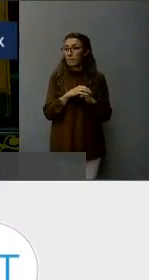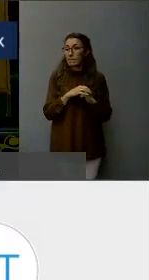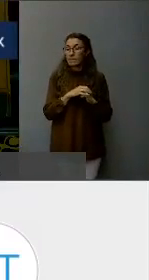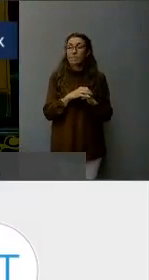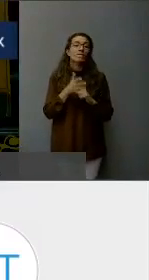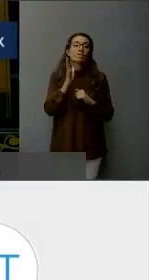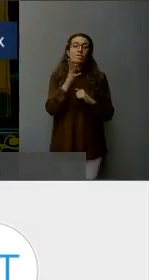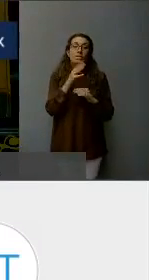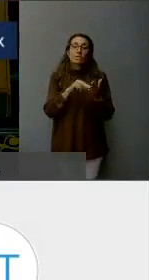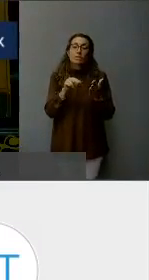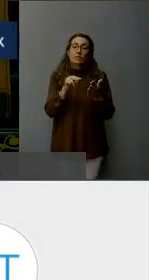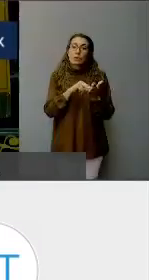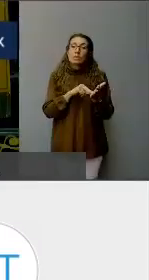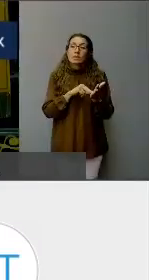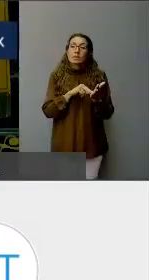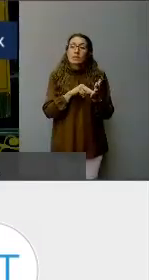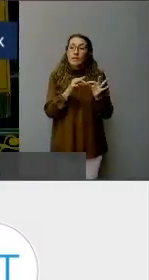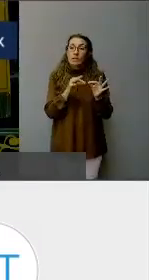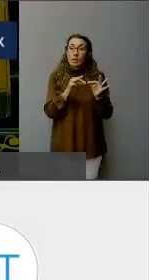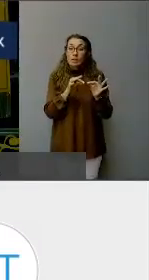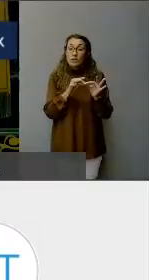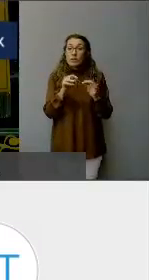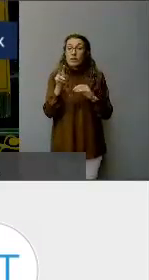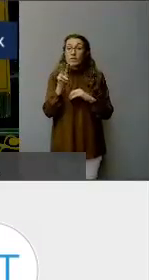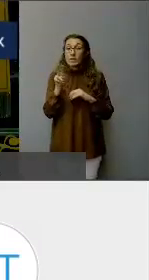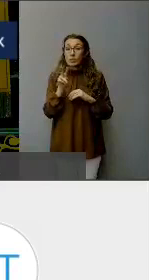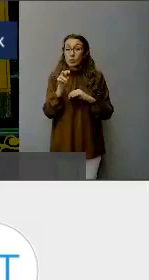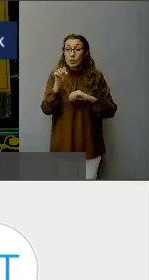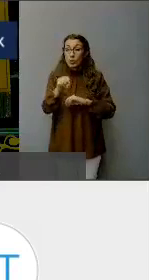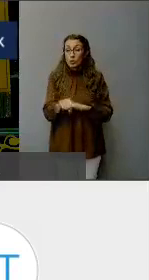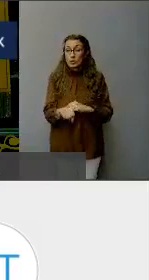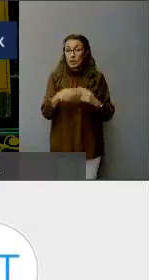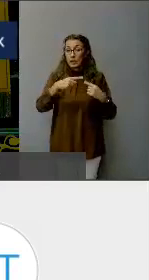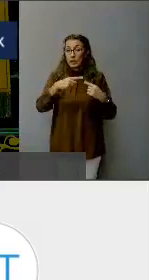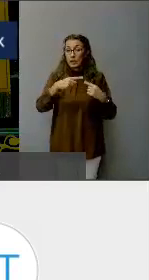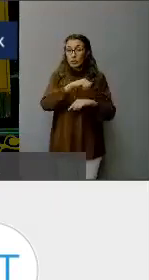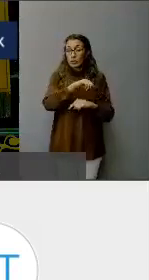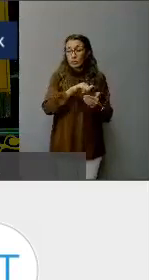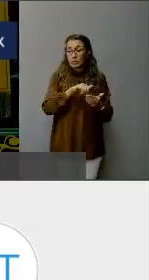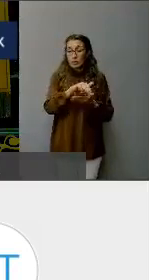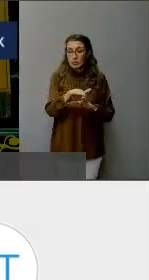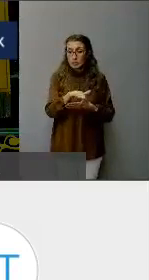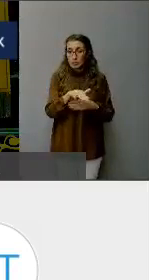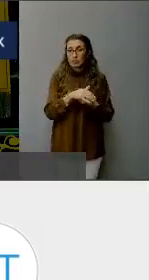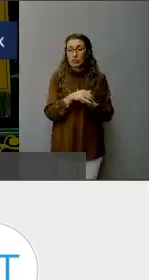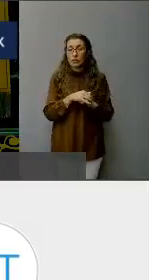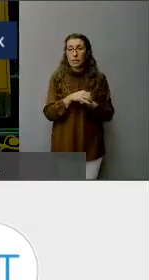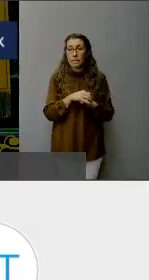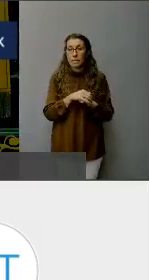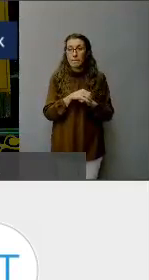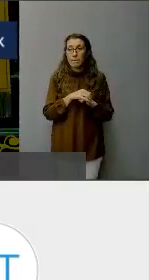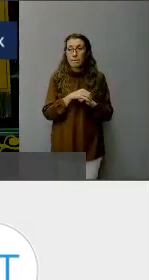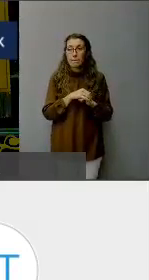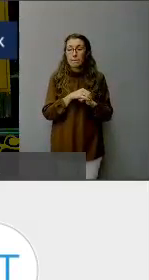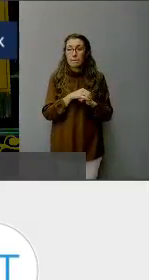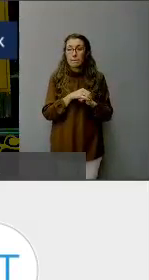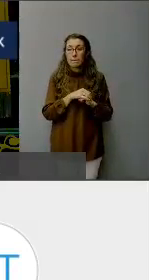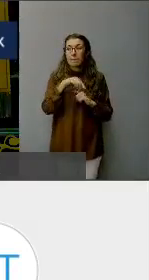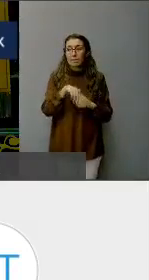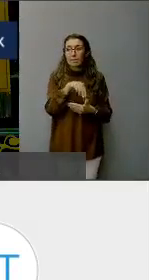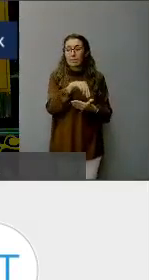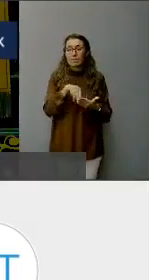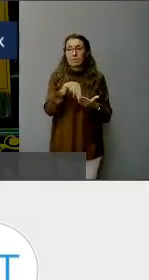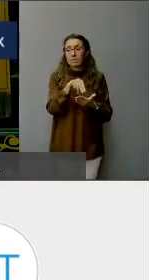15 voti favorevoli 22 contrari il consiglio comunale respinge il numero 15 pongo ora in